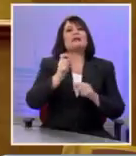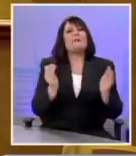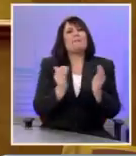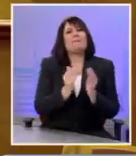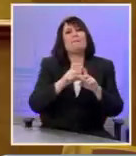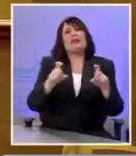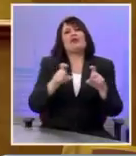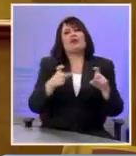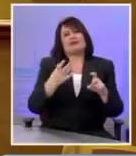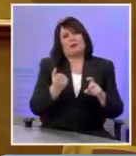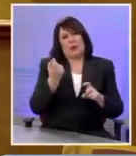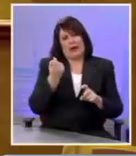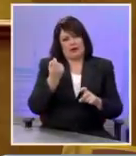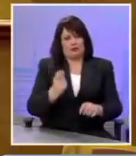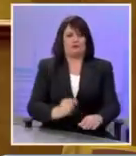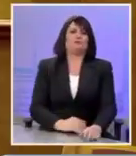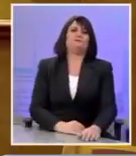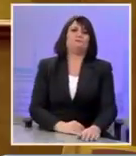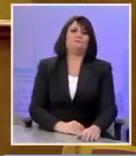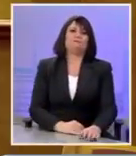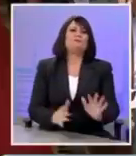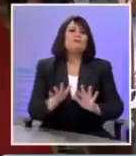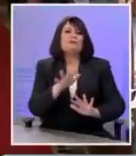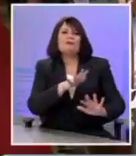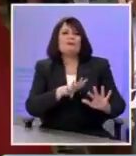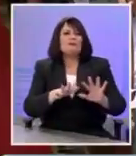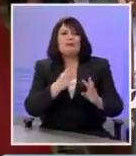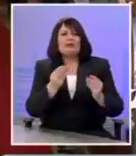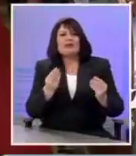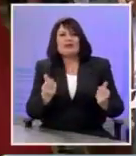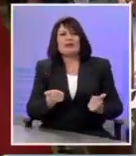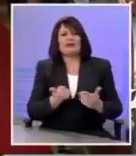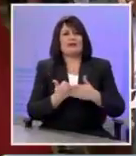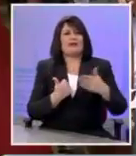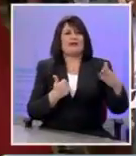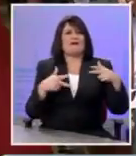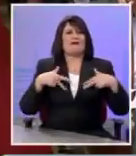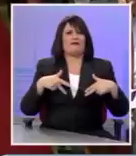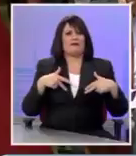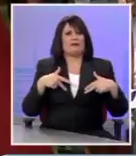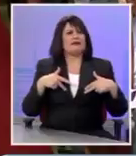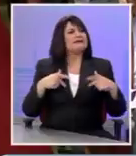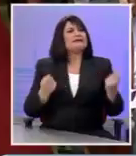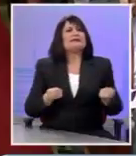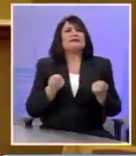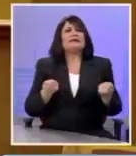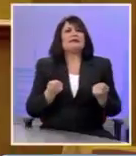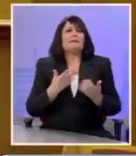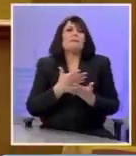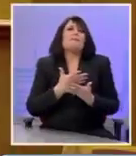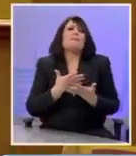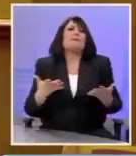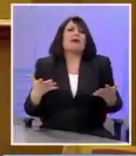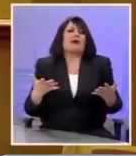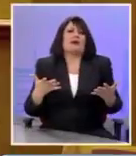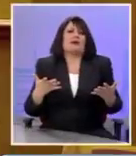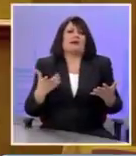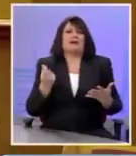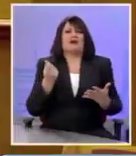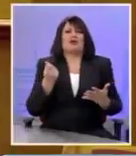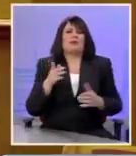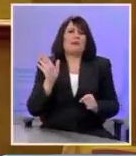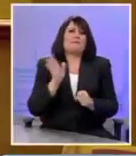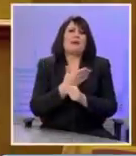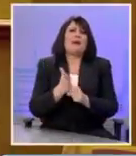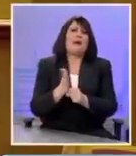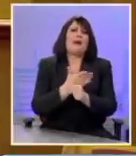μικρομετόχους. Με τις μεθοδεύσεις της, η κυβέρνηση της αριστεράς προκαλεί τεράστια οικονομική